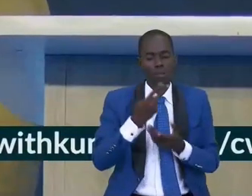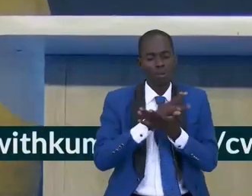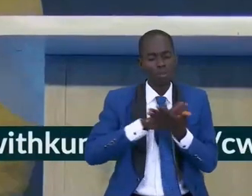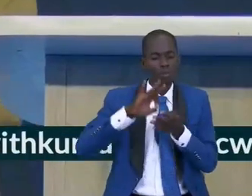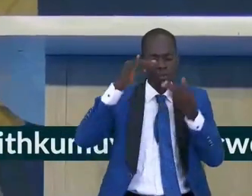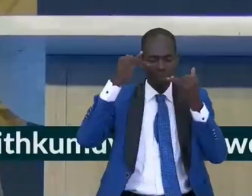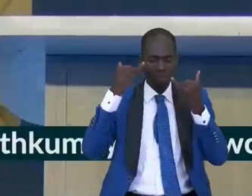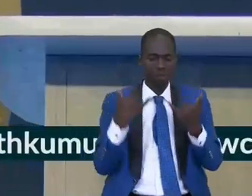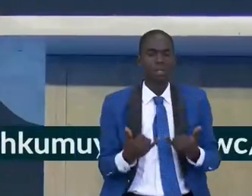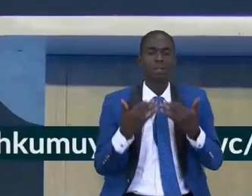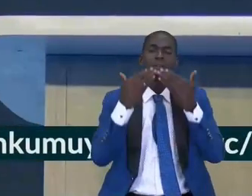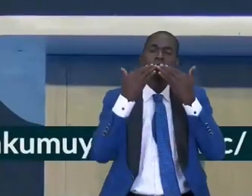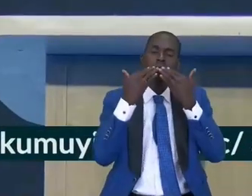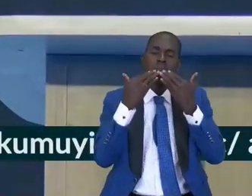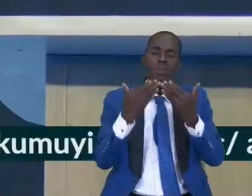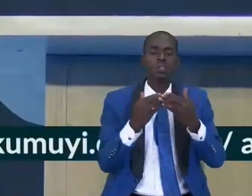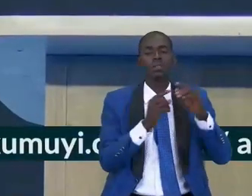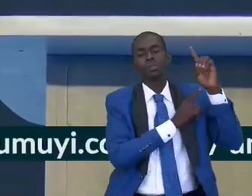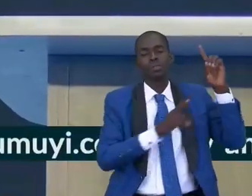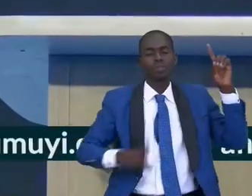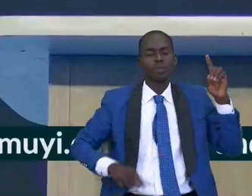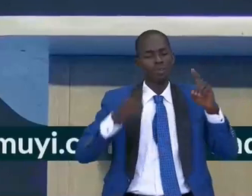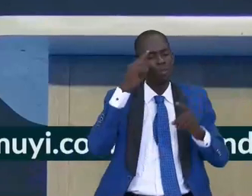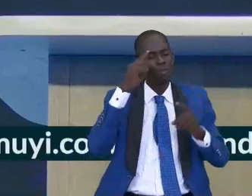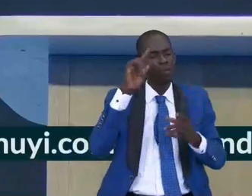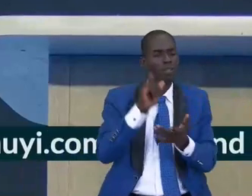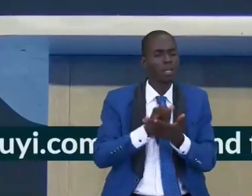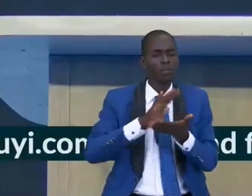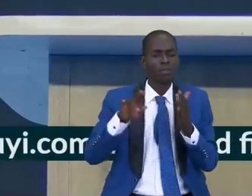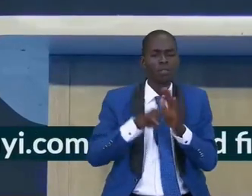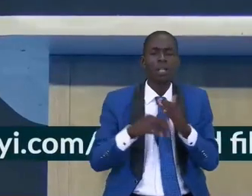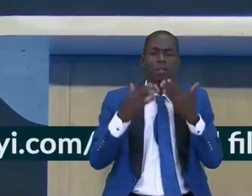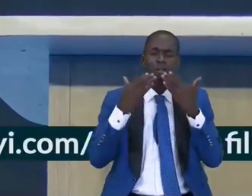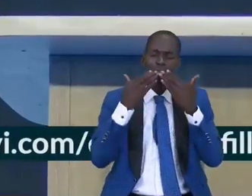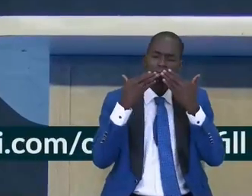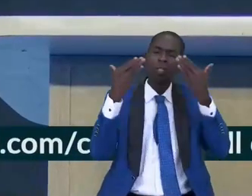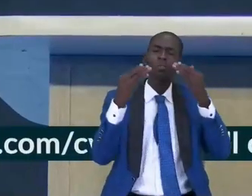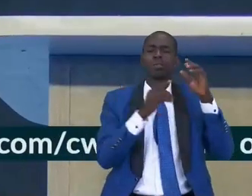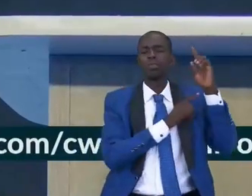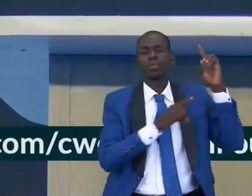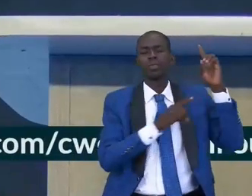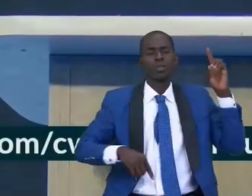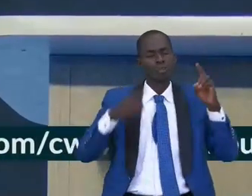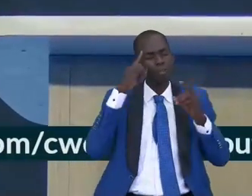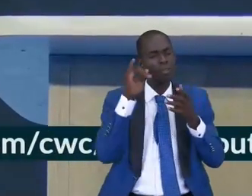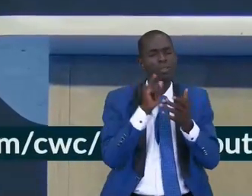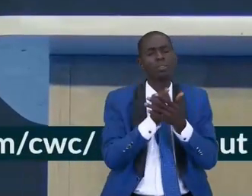maintenant. Merci Seigneur pour ce pardon. Merci Seigneur pour